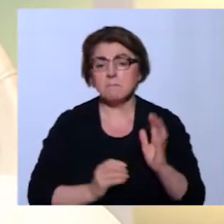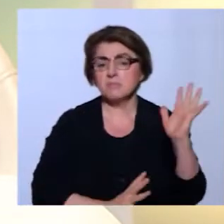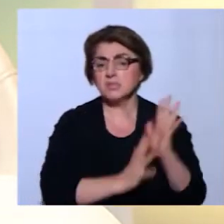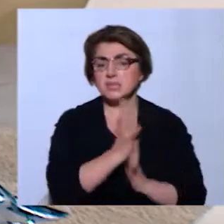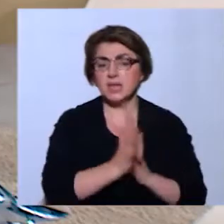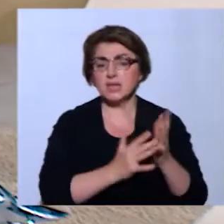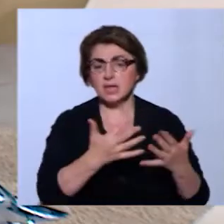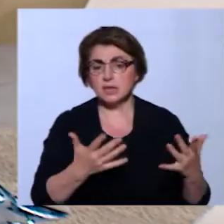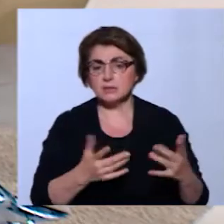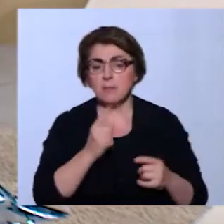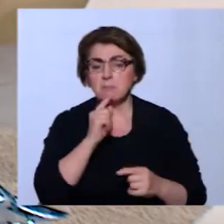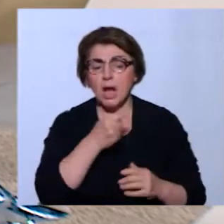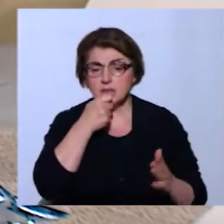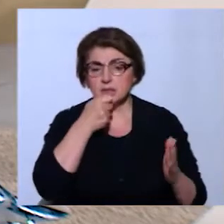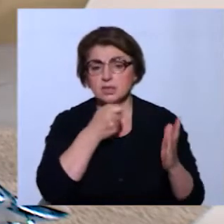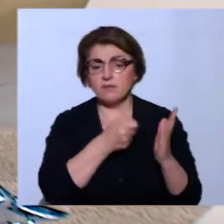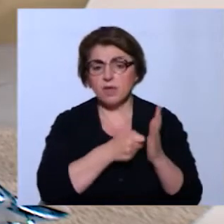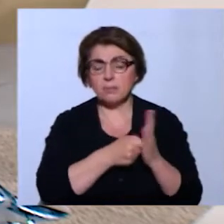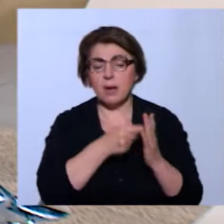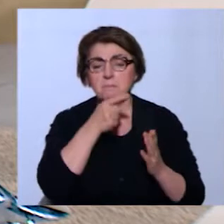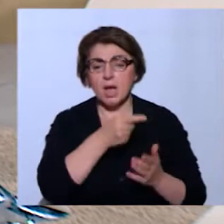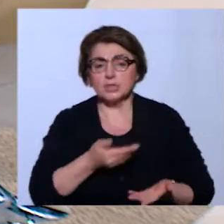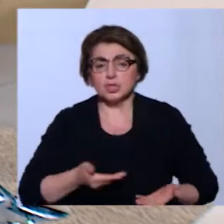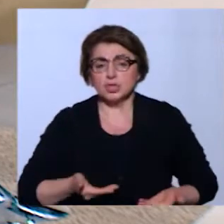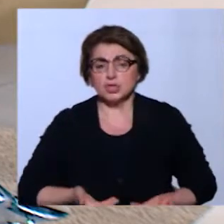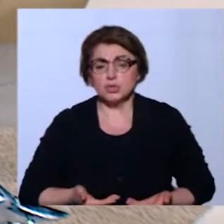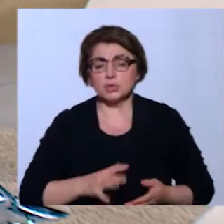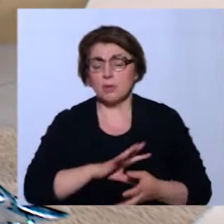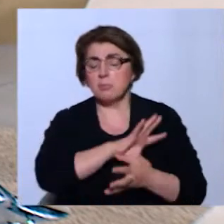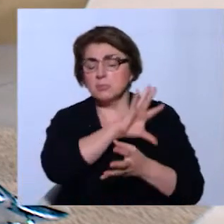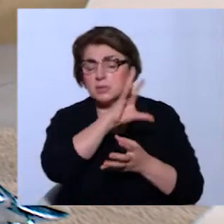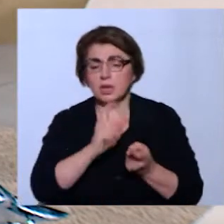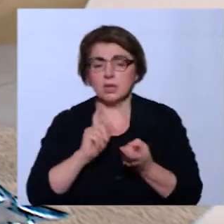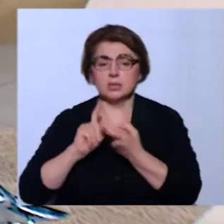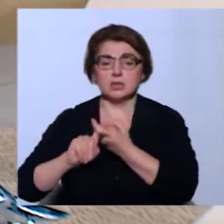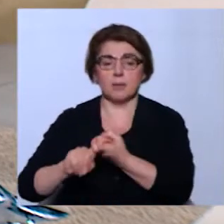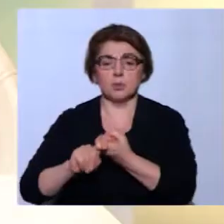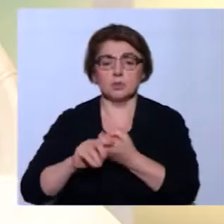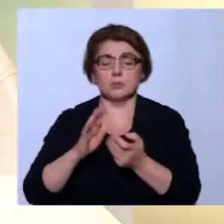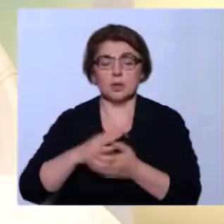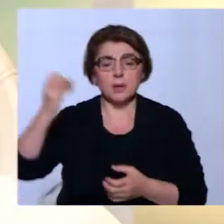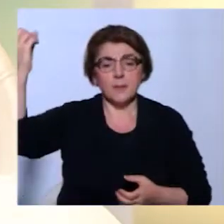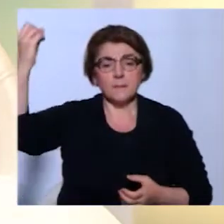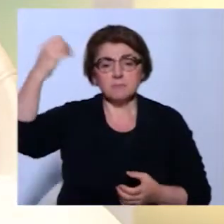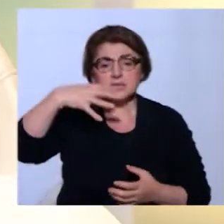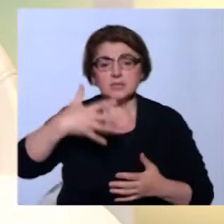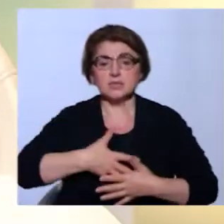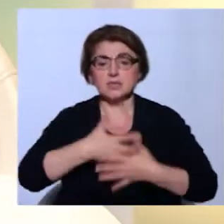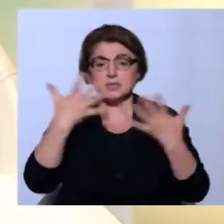რადგან მათი კვება, მათი არსებობა მთლიანად დამოკიდებულია მზის სინათლეზე და